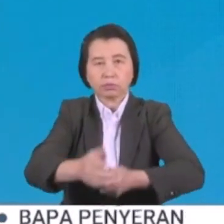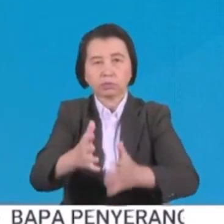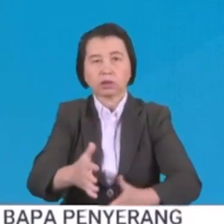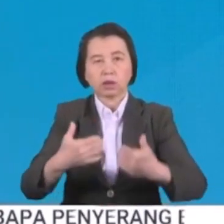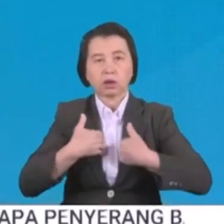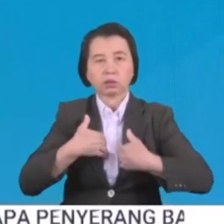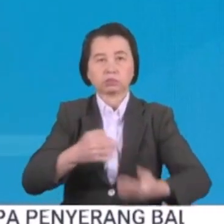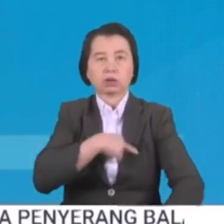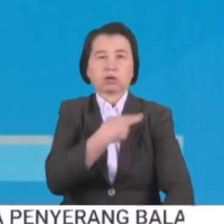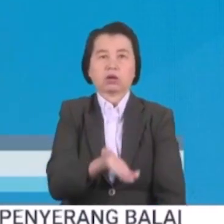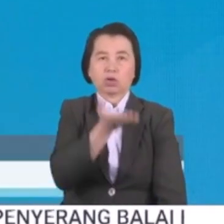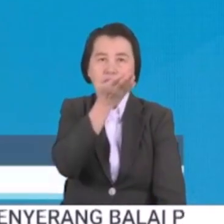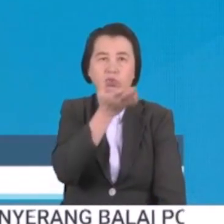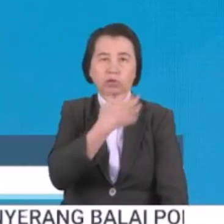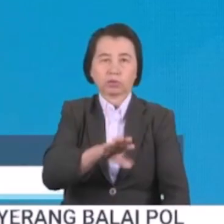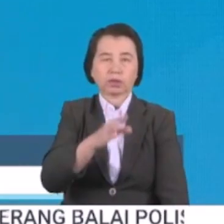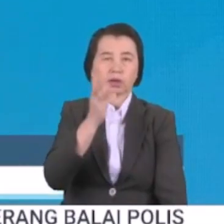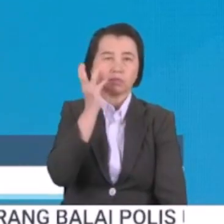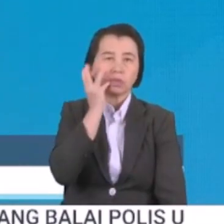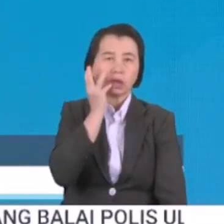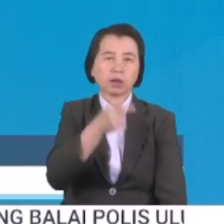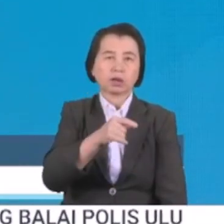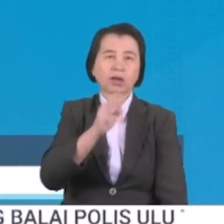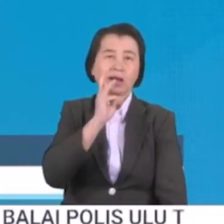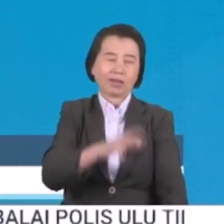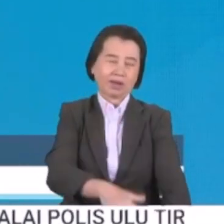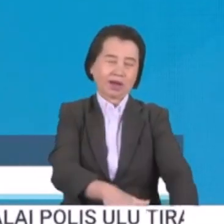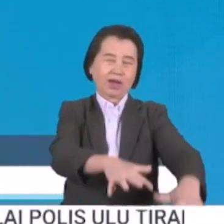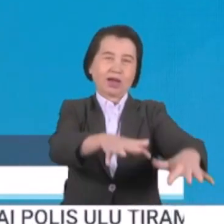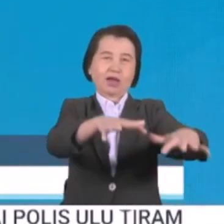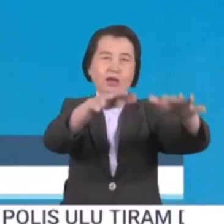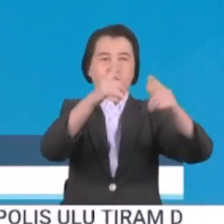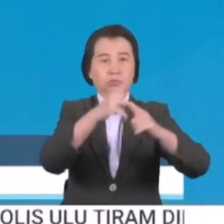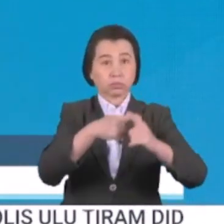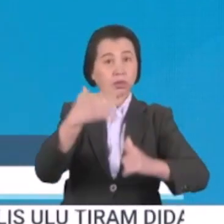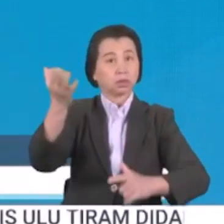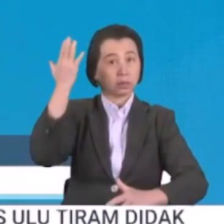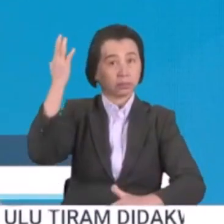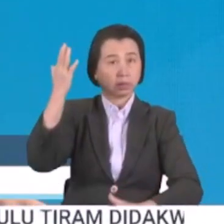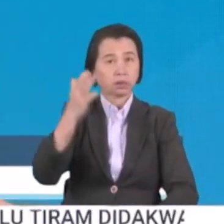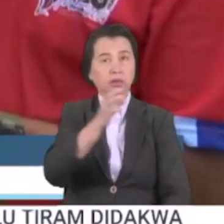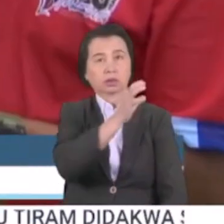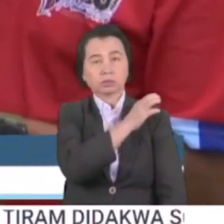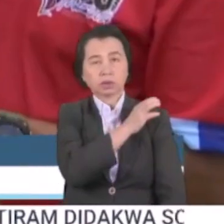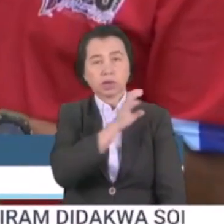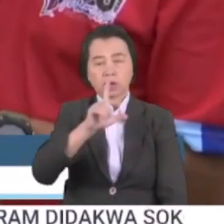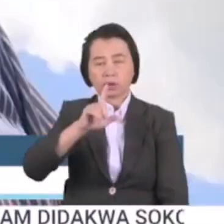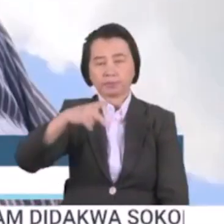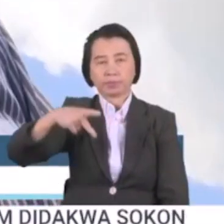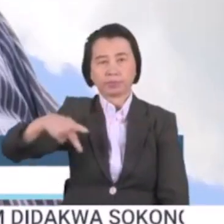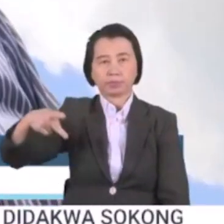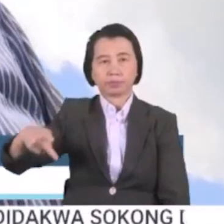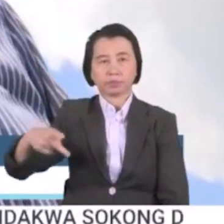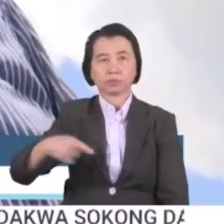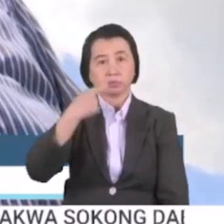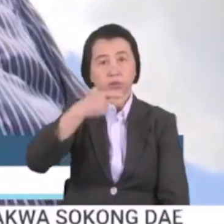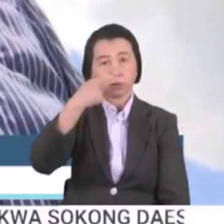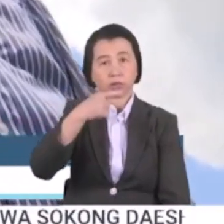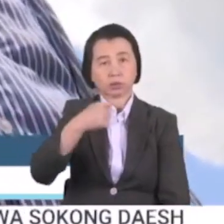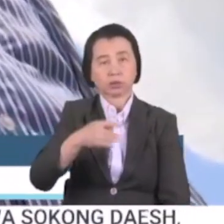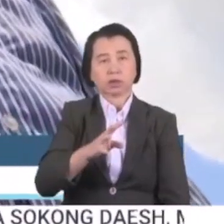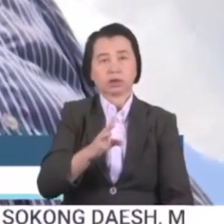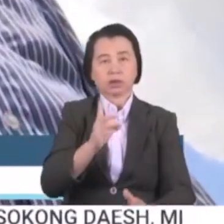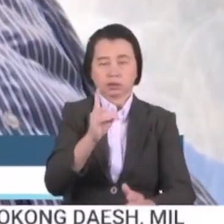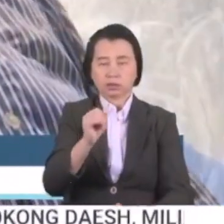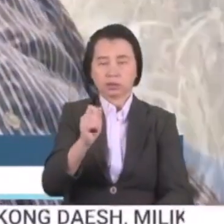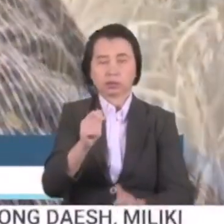yang mengalami kerugian selepas tanaman padi mereka tenggelam akibat banjir bulan lepas. Pengerusi LPP, Dato' Mahfuz Omar berkata,